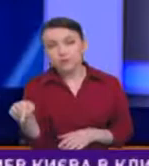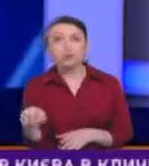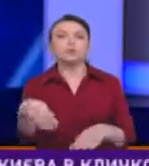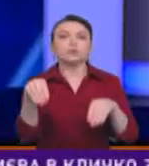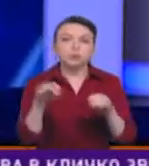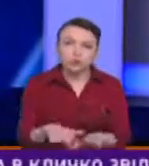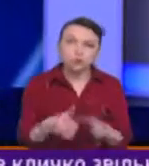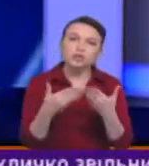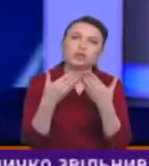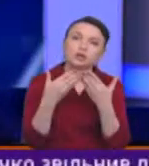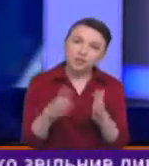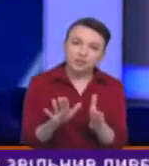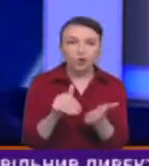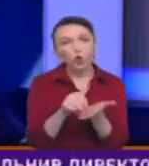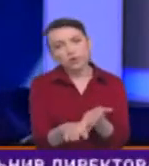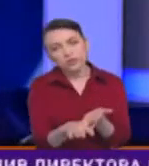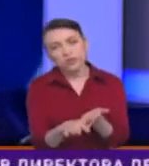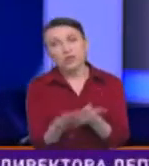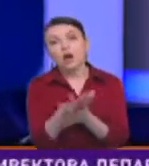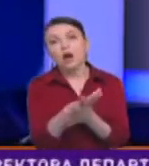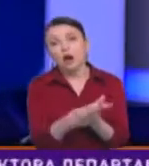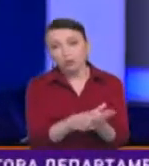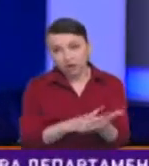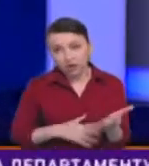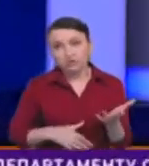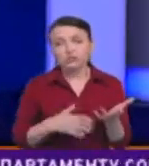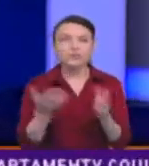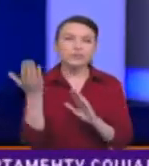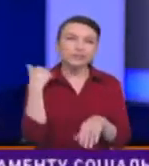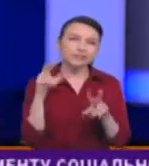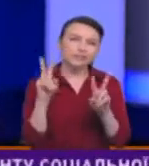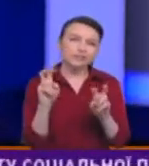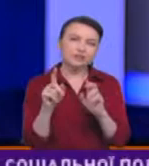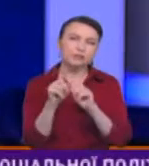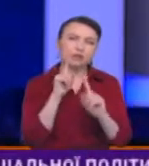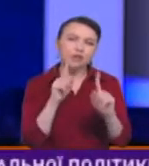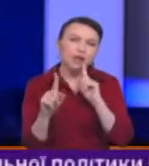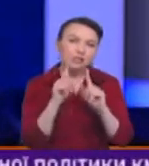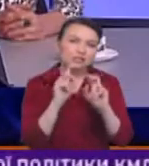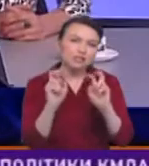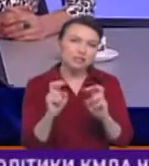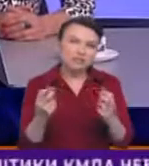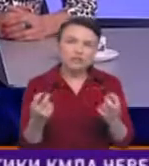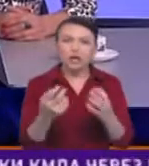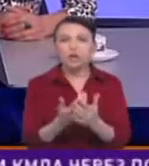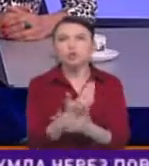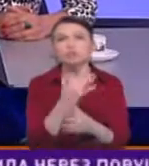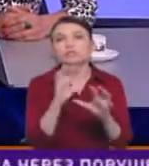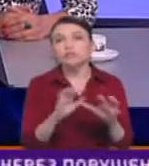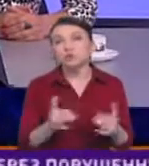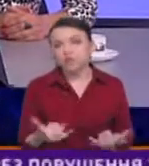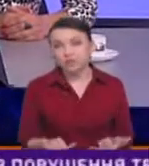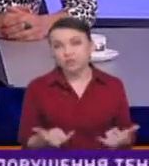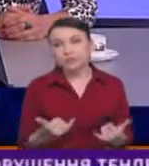рішення, відкрить чи не відкрить, і потім йде на так зване, ну, раніше називалося пленарне засідання, в зв'язку з новим законом,